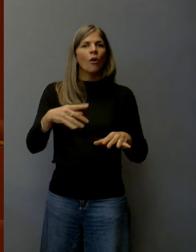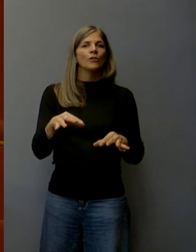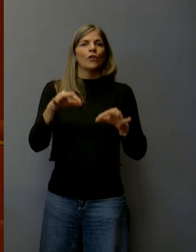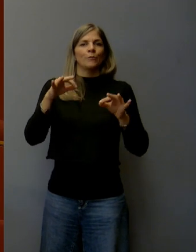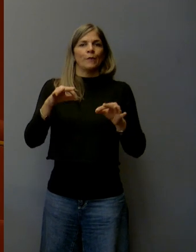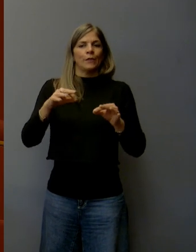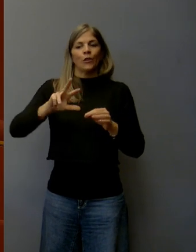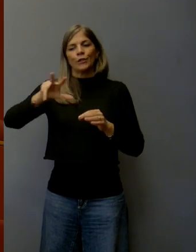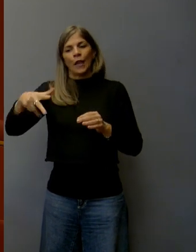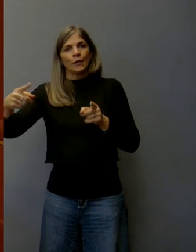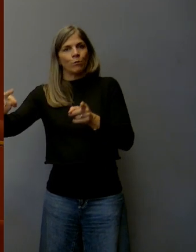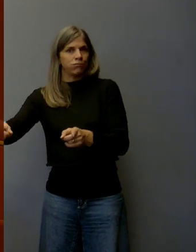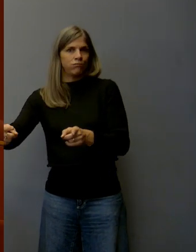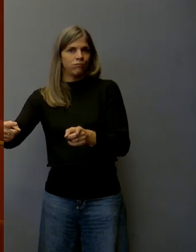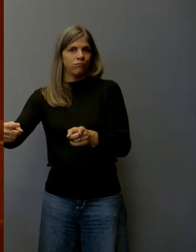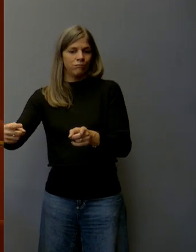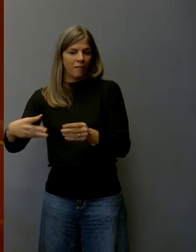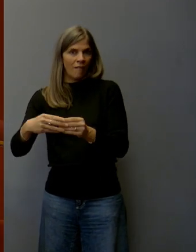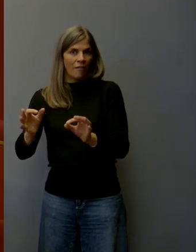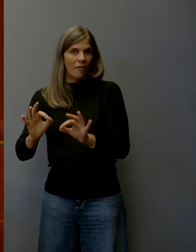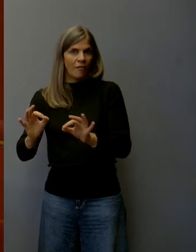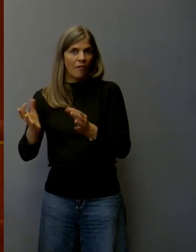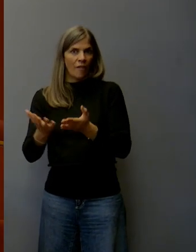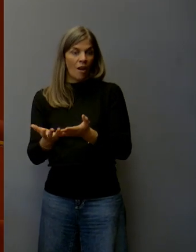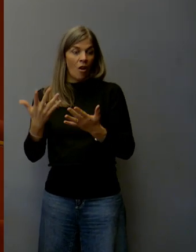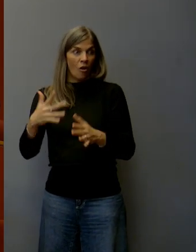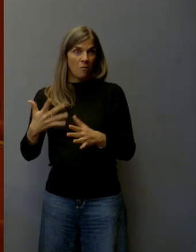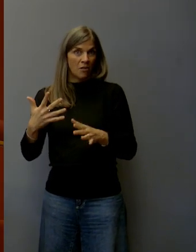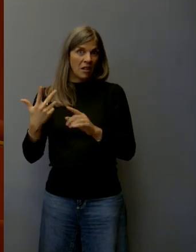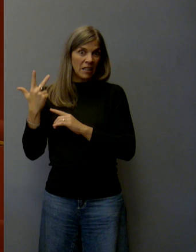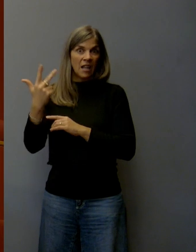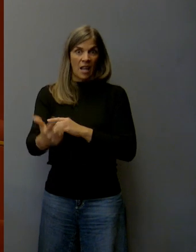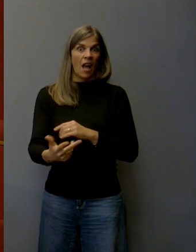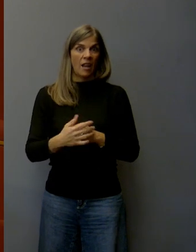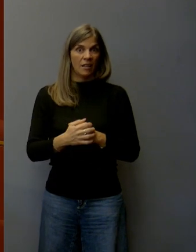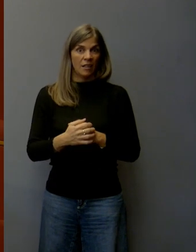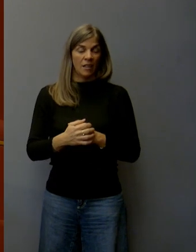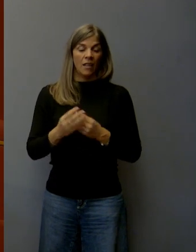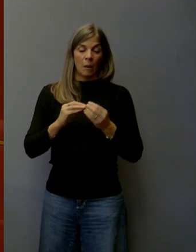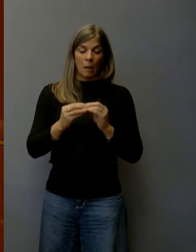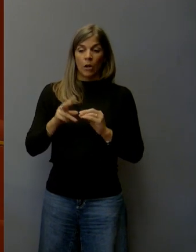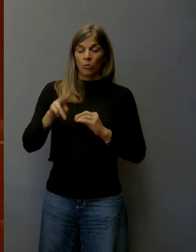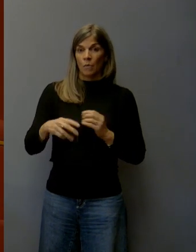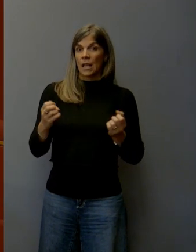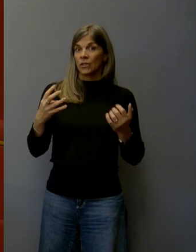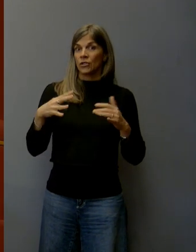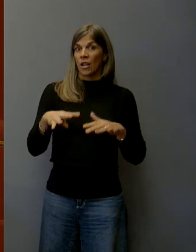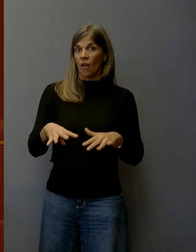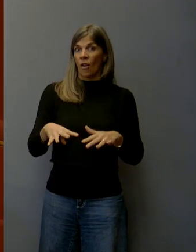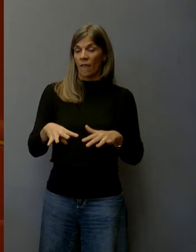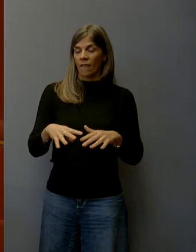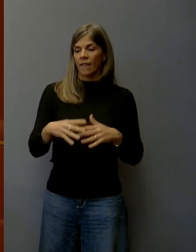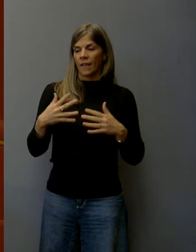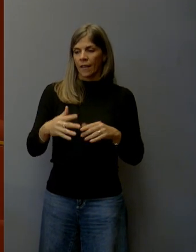è stato realizzato e sono ormai passati tre anni direi dal 2019 e la cosa che ha